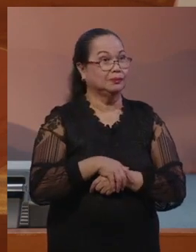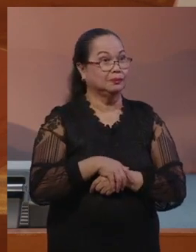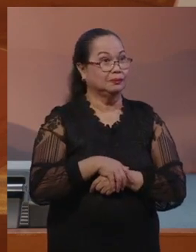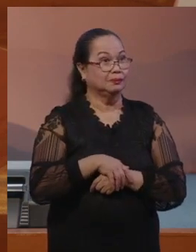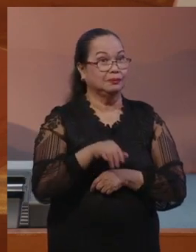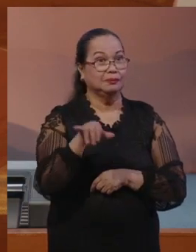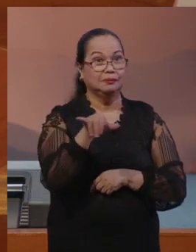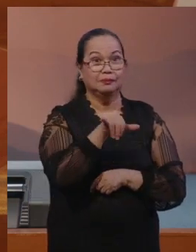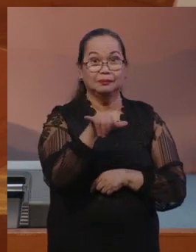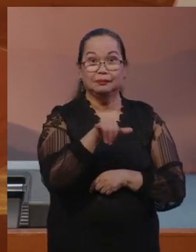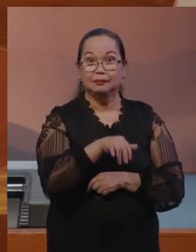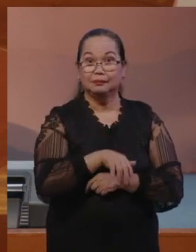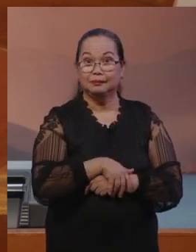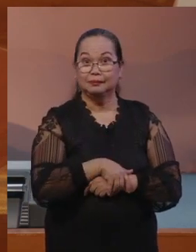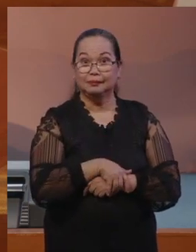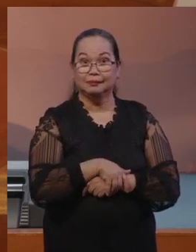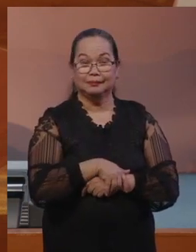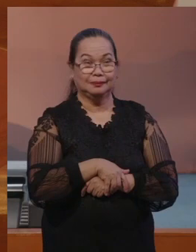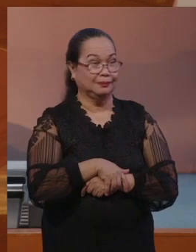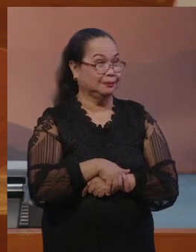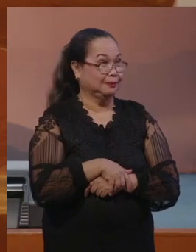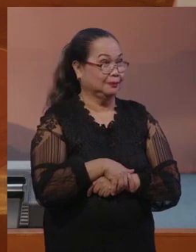Lasenggo.